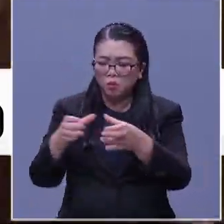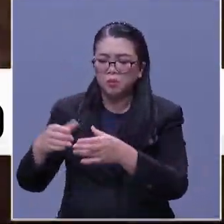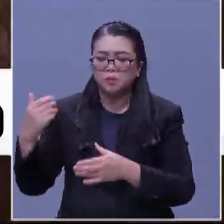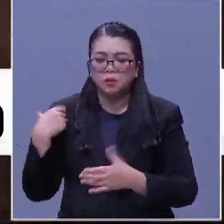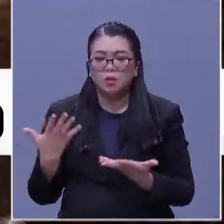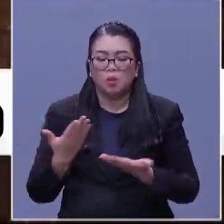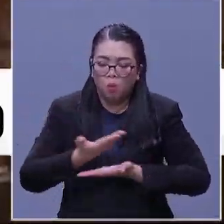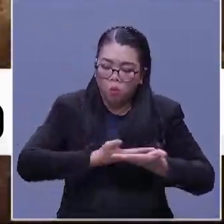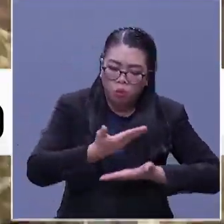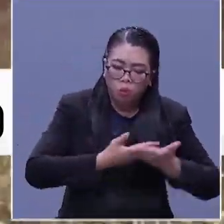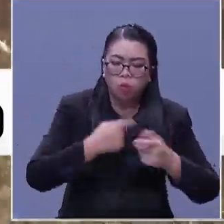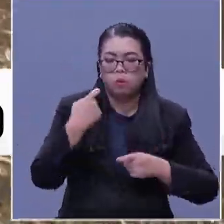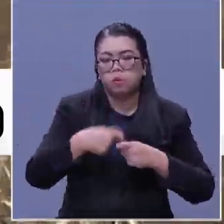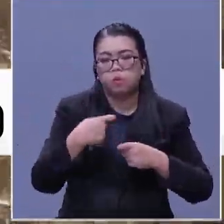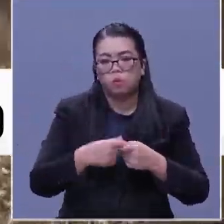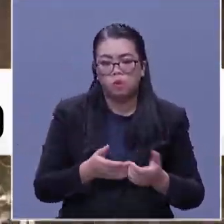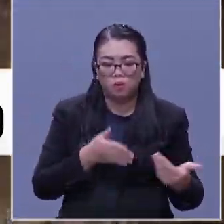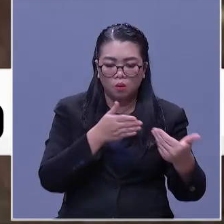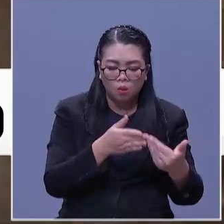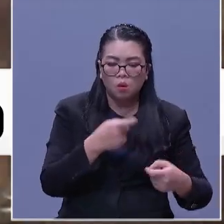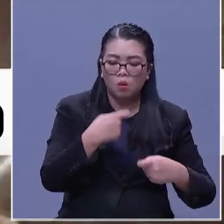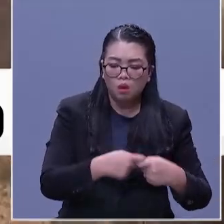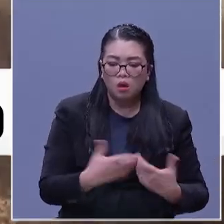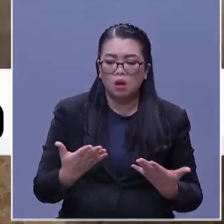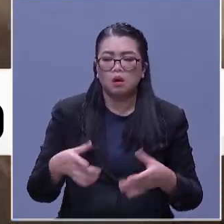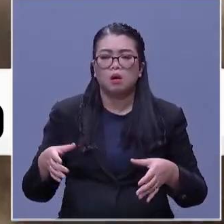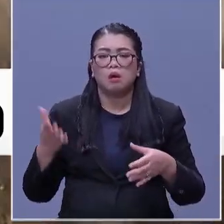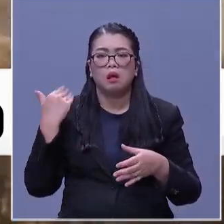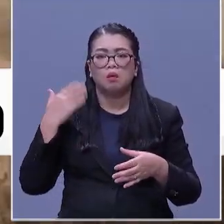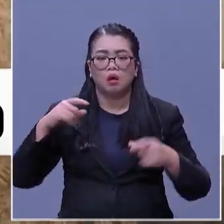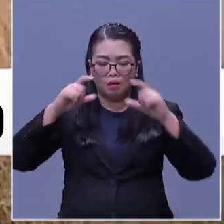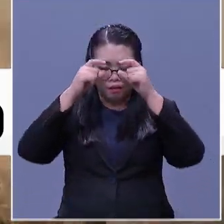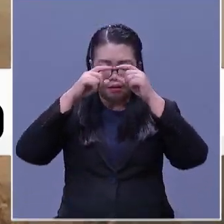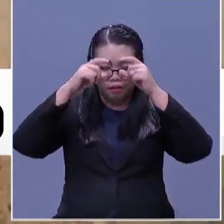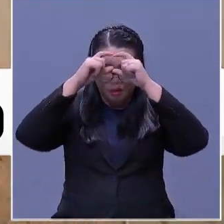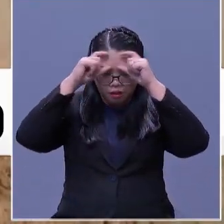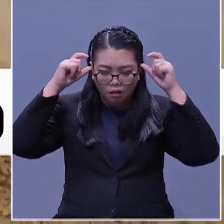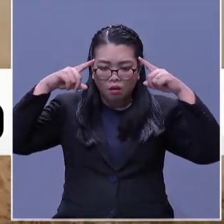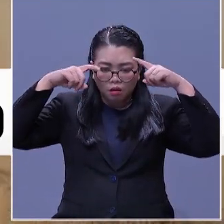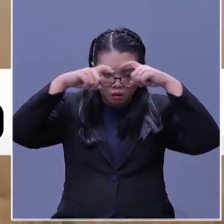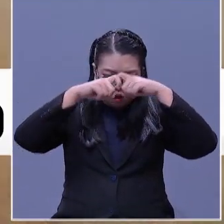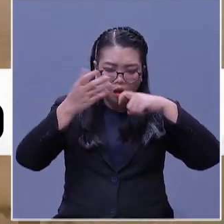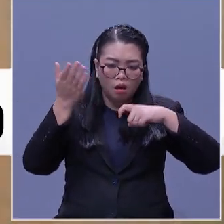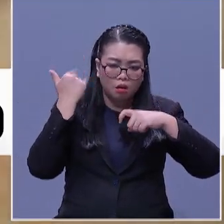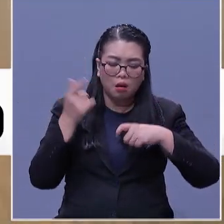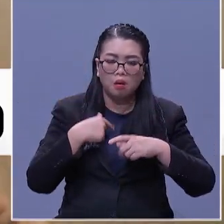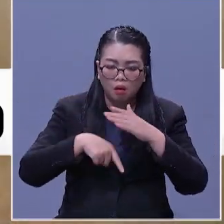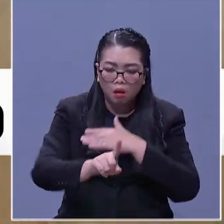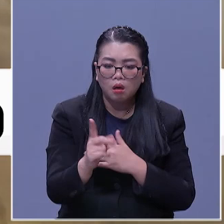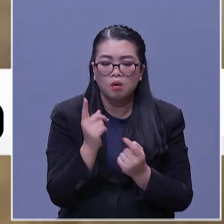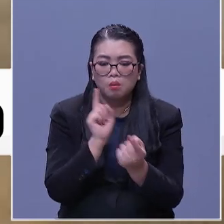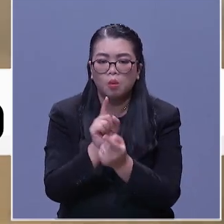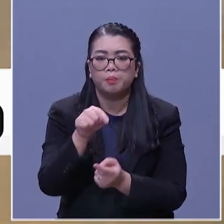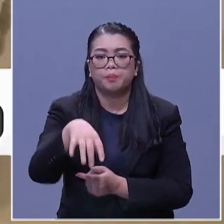ยิ่งยากเข้าไปใหญ่เหมือนอย่างที่ฮามาสเขออกมาบอกก่อนหน้านี้ว่ากองกำลังอิสราเอลตั้งแต่ช่วงต้นสัปดาห์ที่เขาสามารถบุกเข้าไปใน